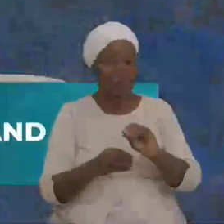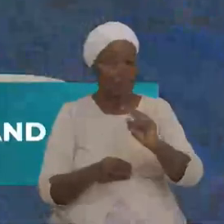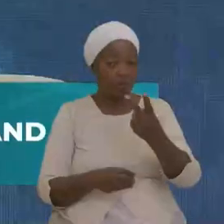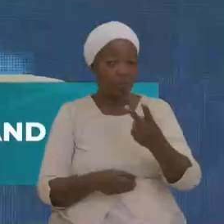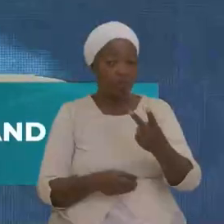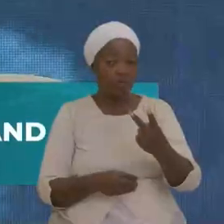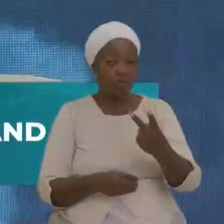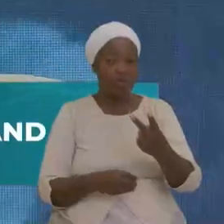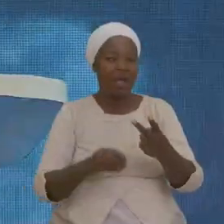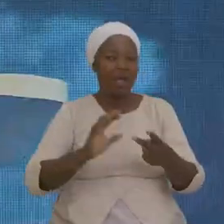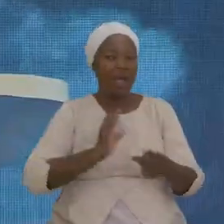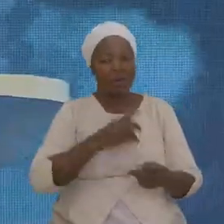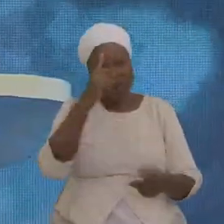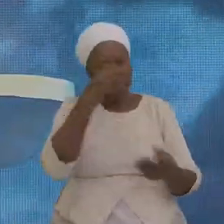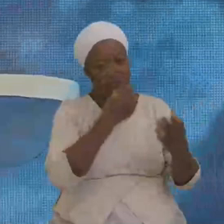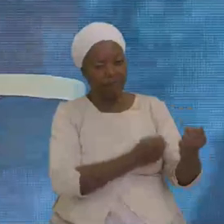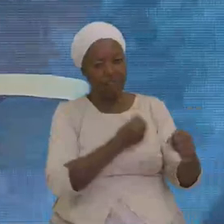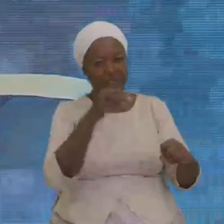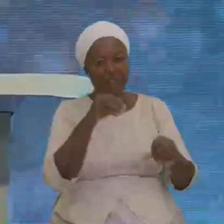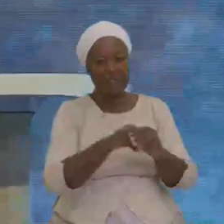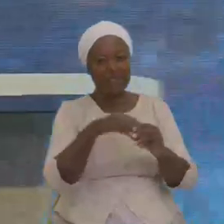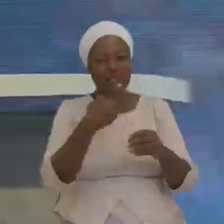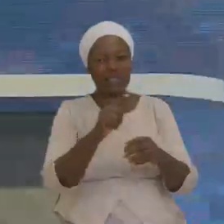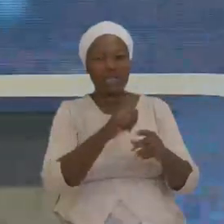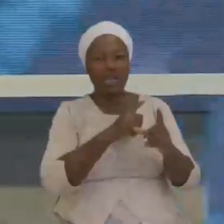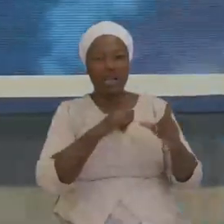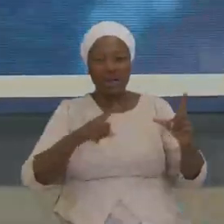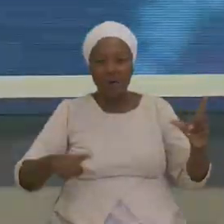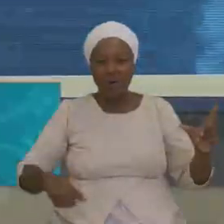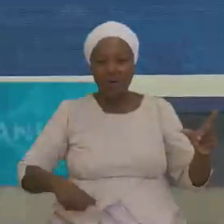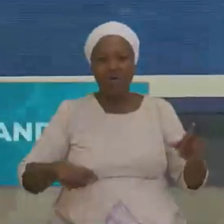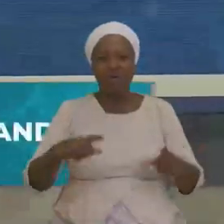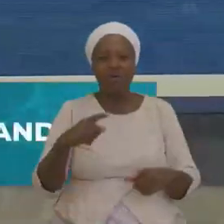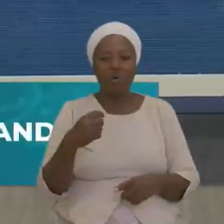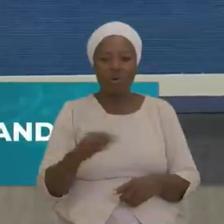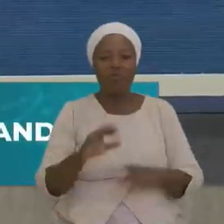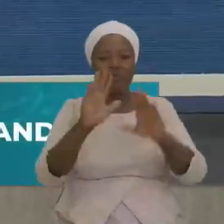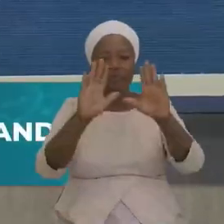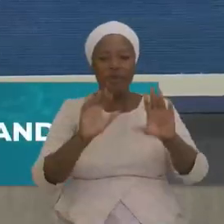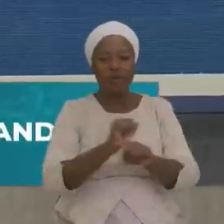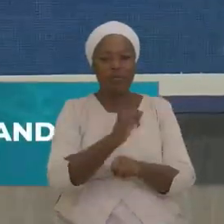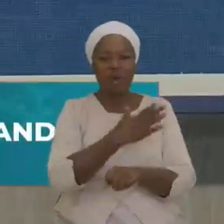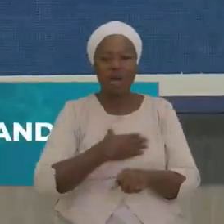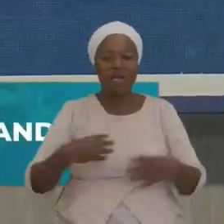Deuxième point, notre foi au Seigneur de miracles et de guérison.